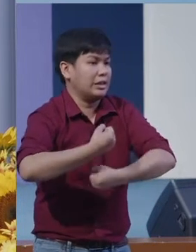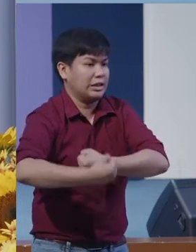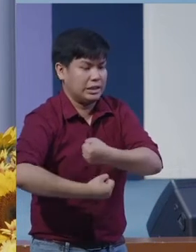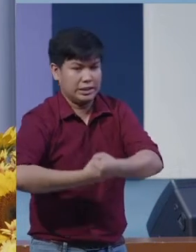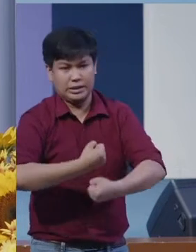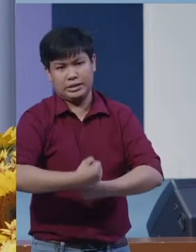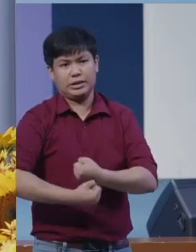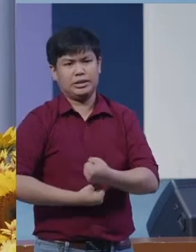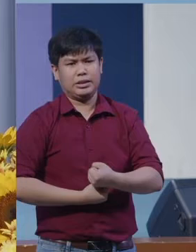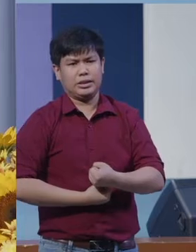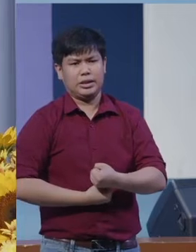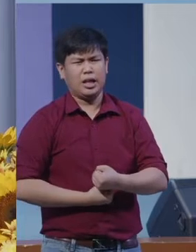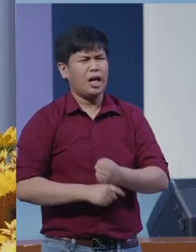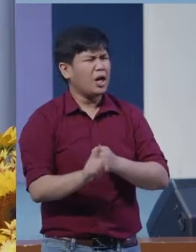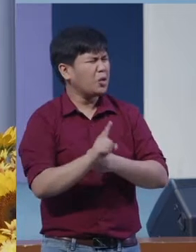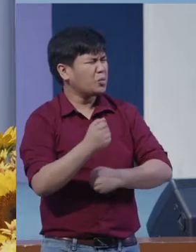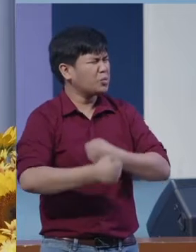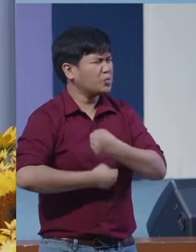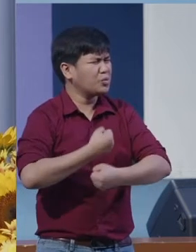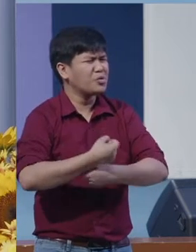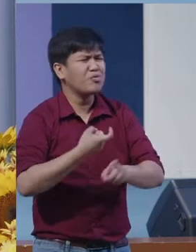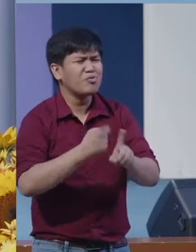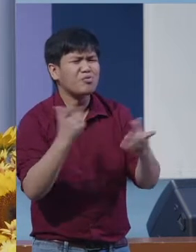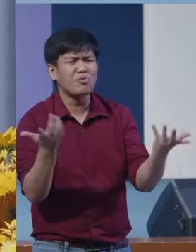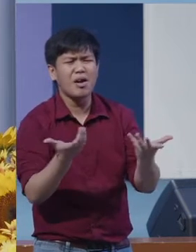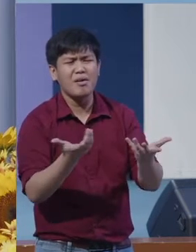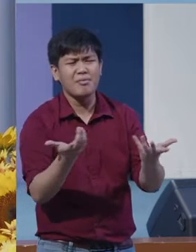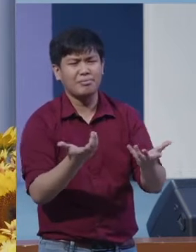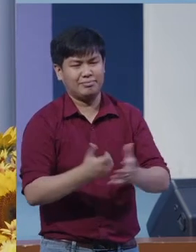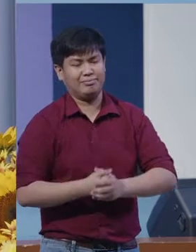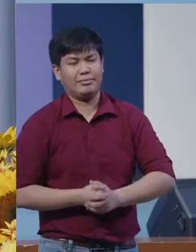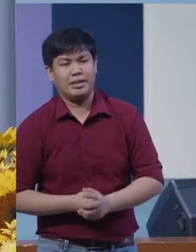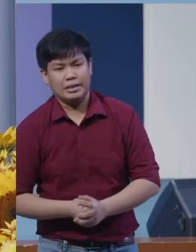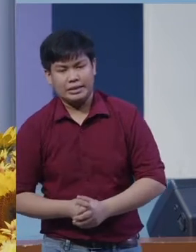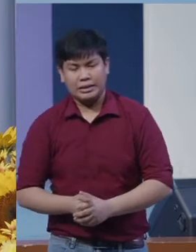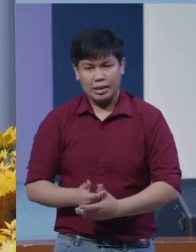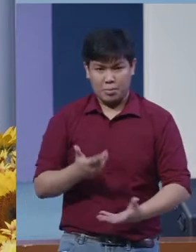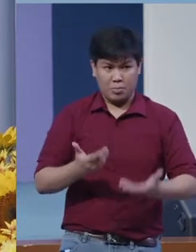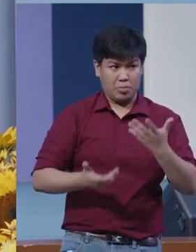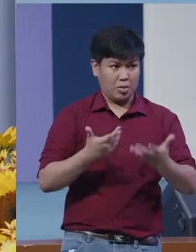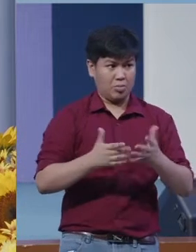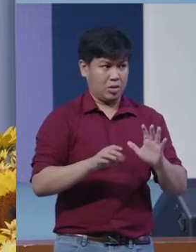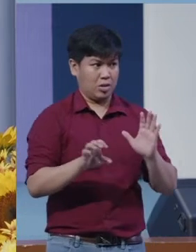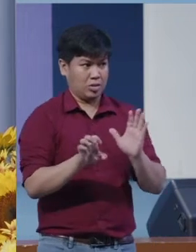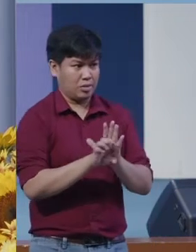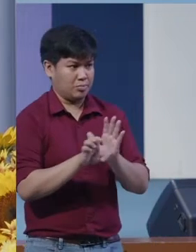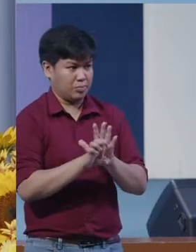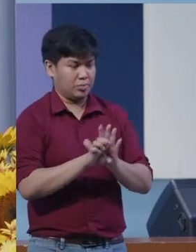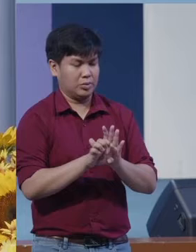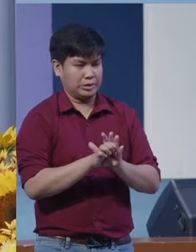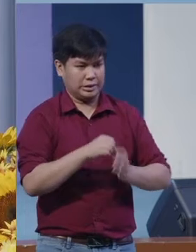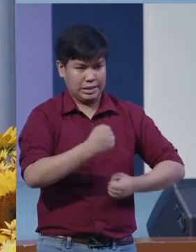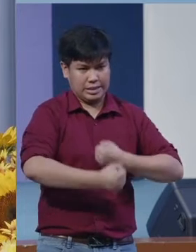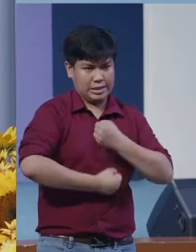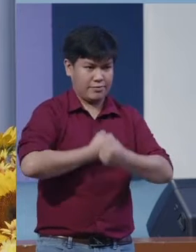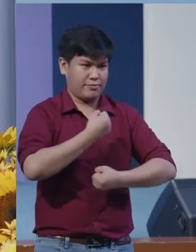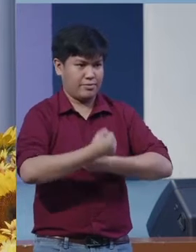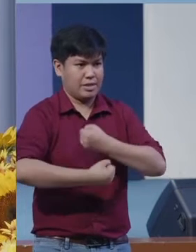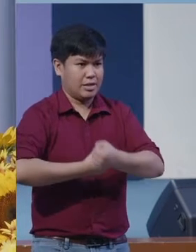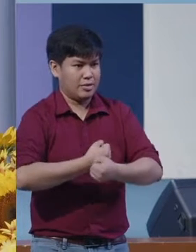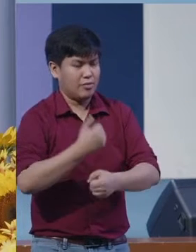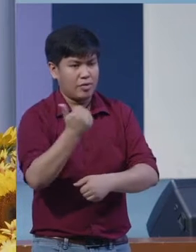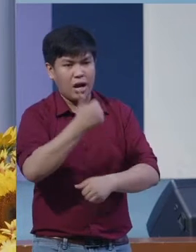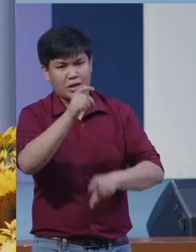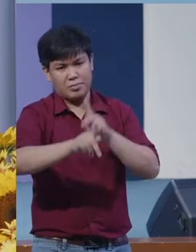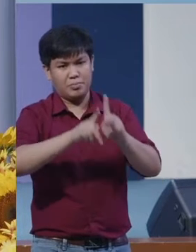Maaring yung pag-uusig na yon, ang pinagmumulan, ay yung pagiging makasarili at makasanlibutan ng iba. Yung binasa